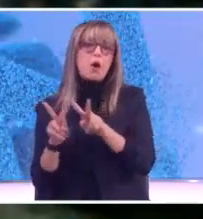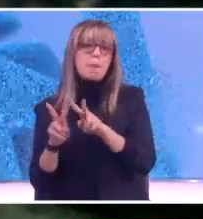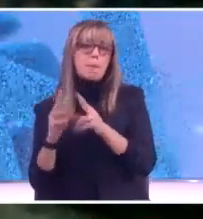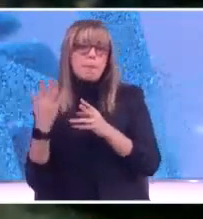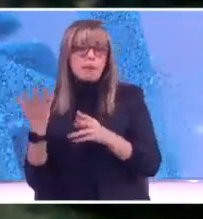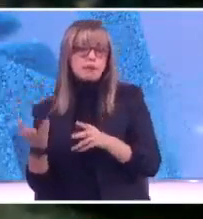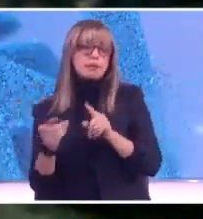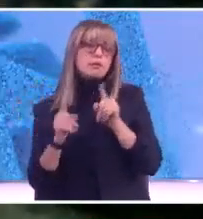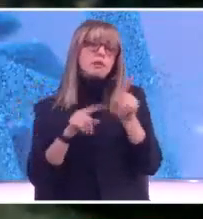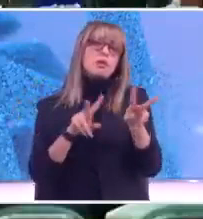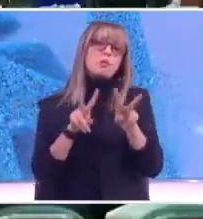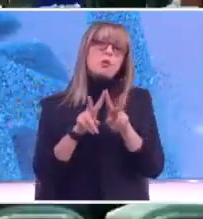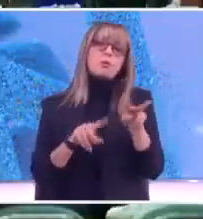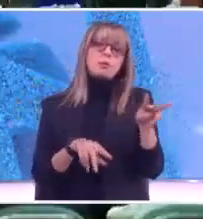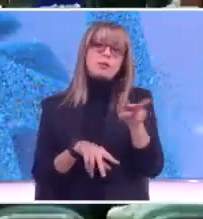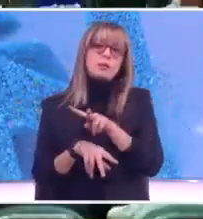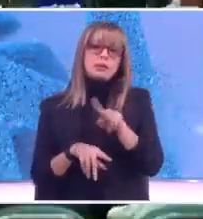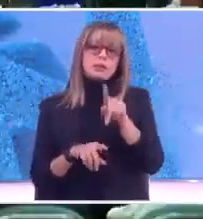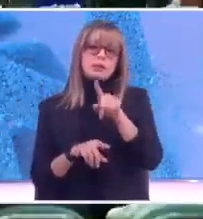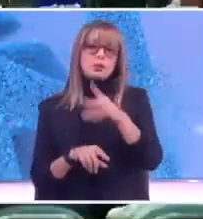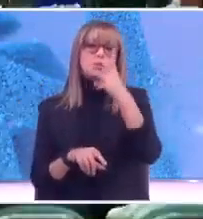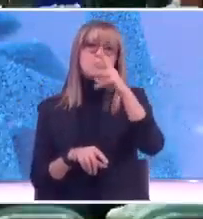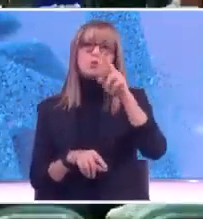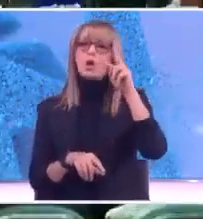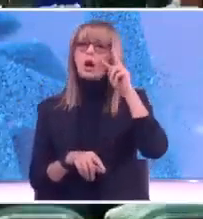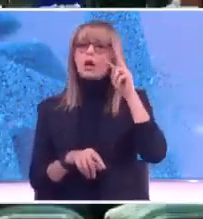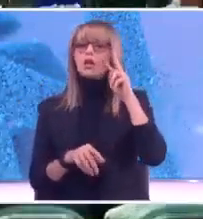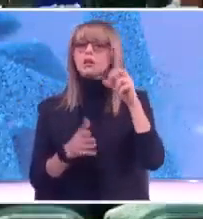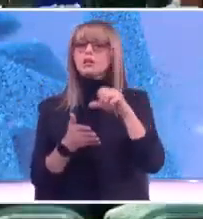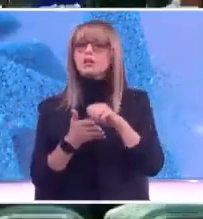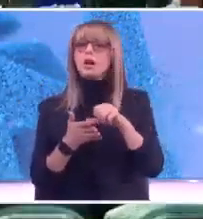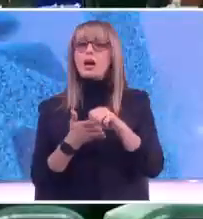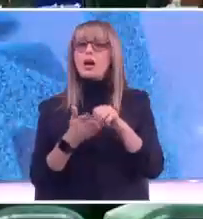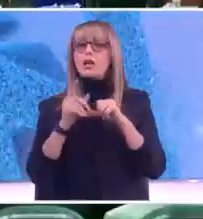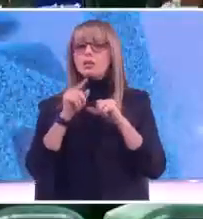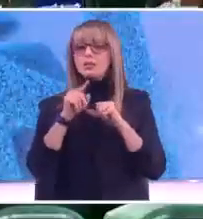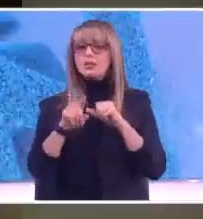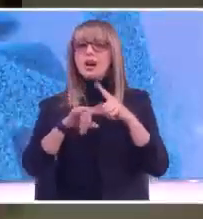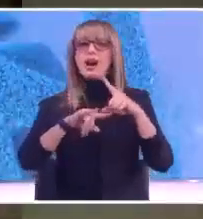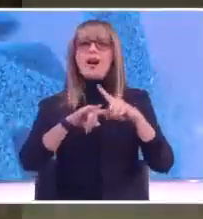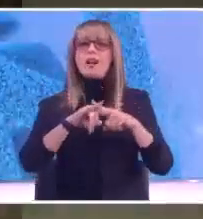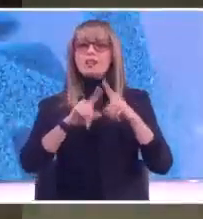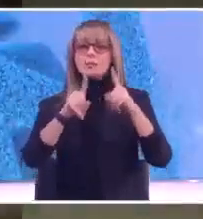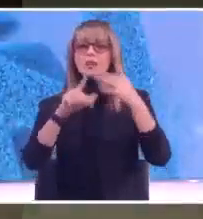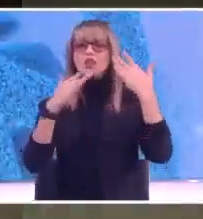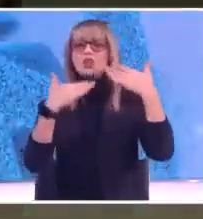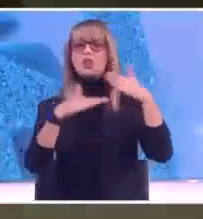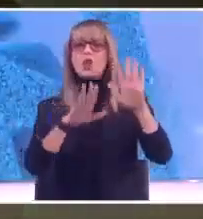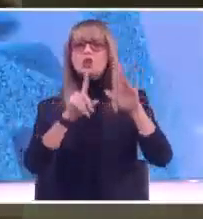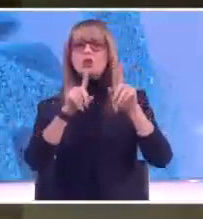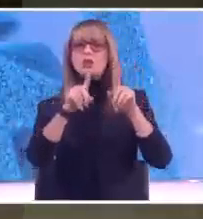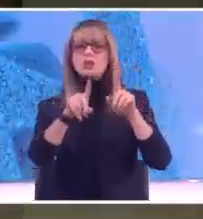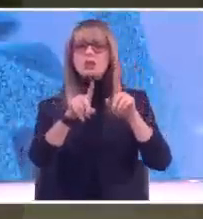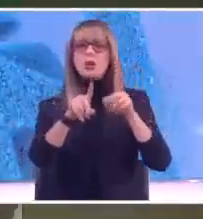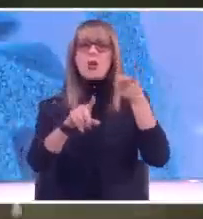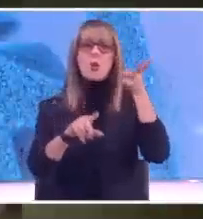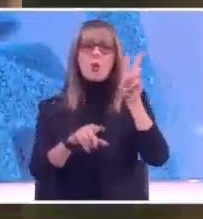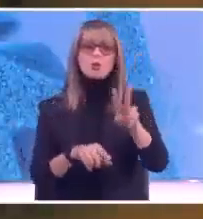ve Muhammed Hüseyin'i Kereş kentinde 3 Aralık tarihinde Hadis Necefi adlı bir göstericinin vefatının